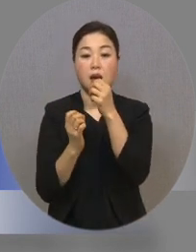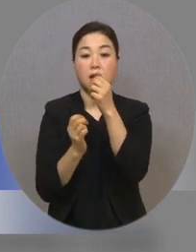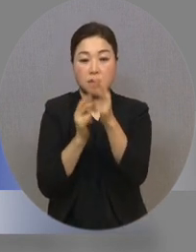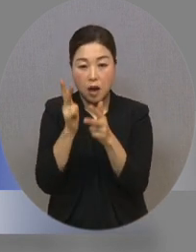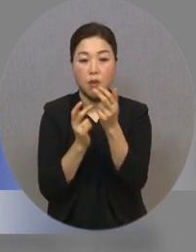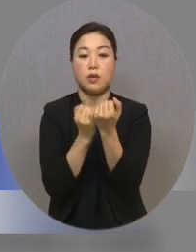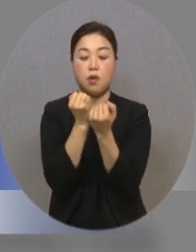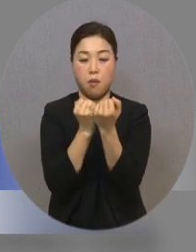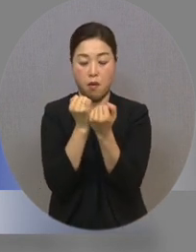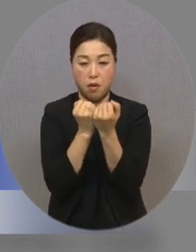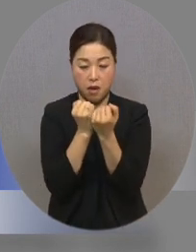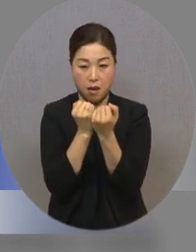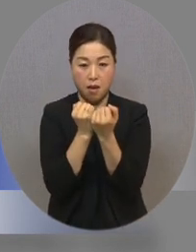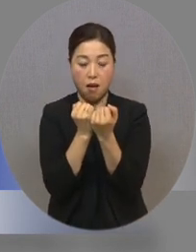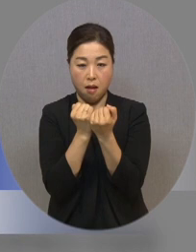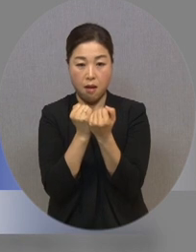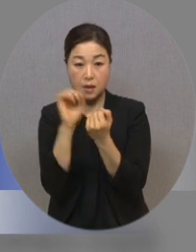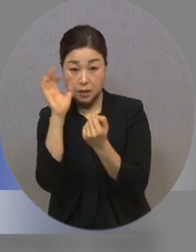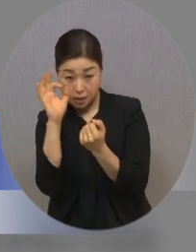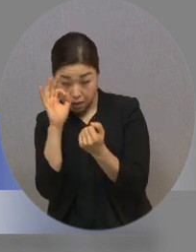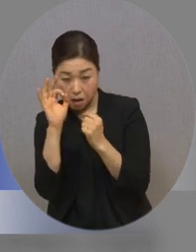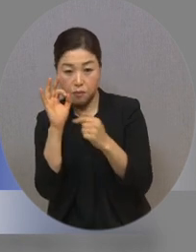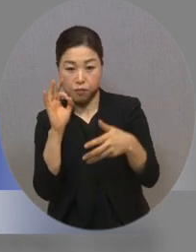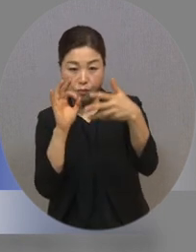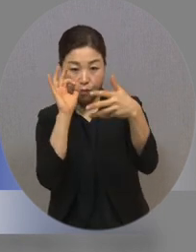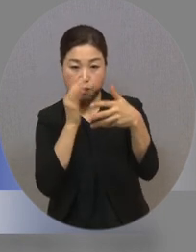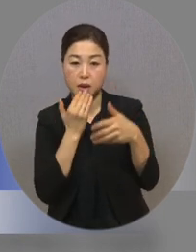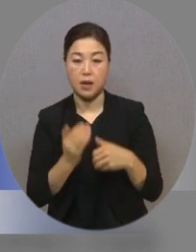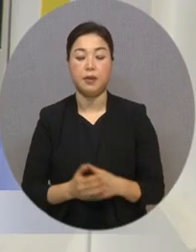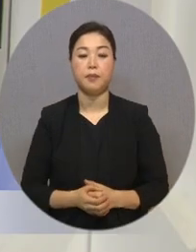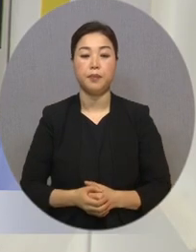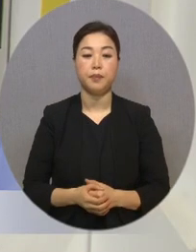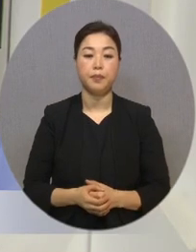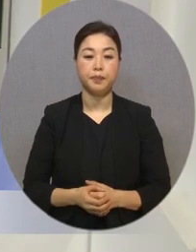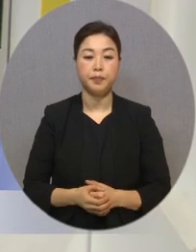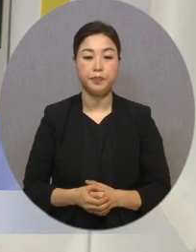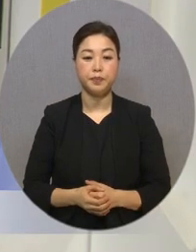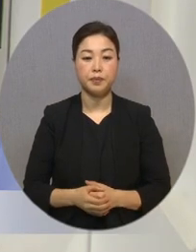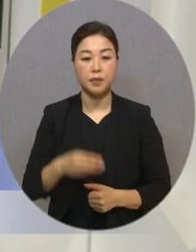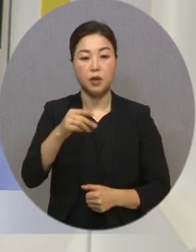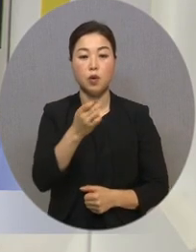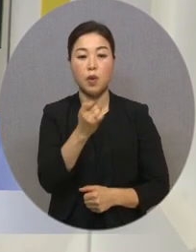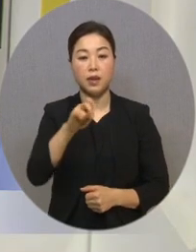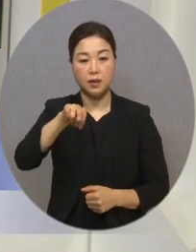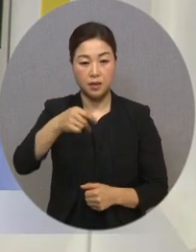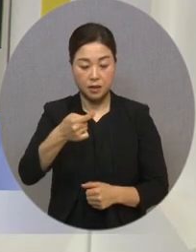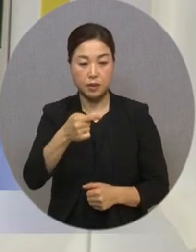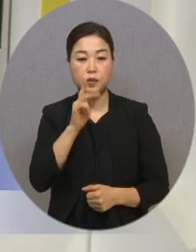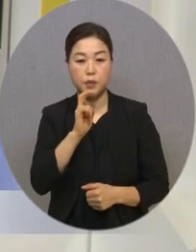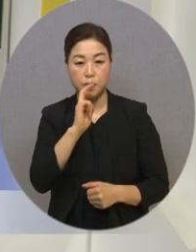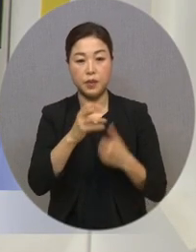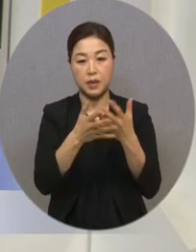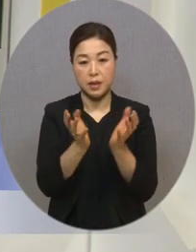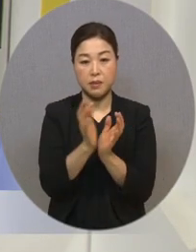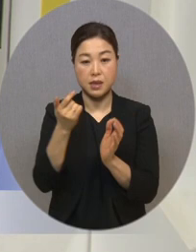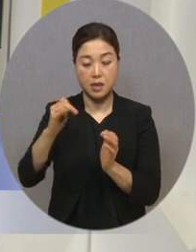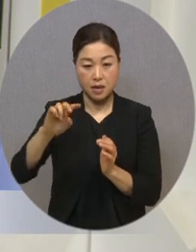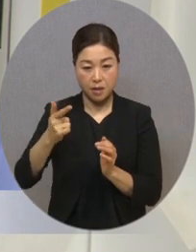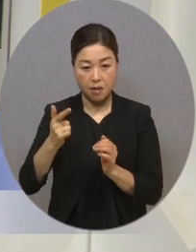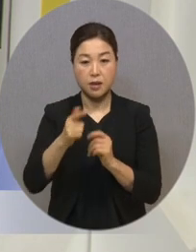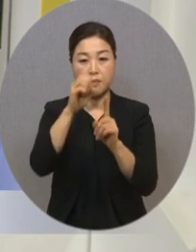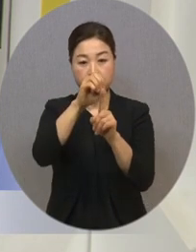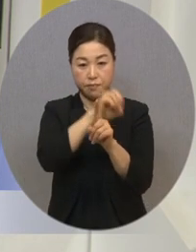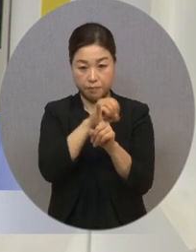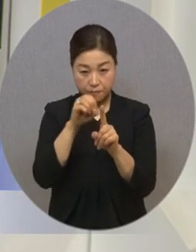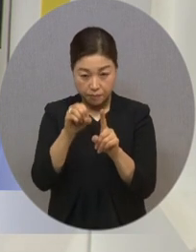검색하면 상시 시청할 수 있다고 말했습니다 트와이스 멤버 나연이 사랑의 열매 사회복지